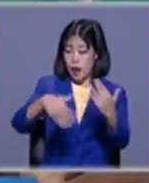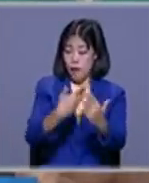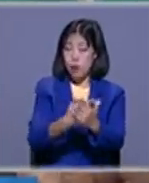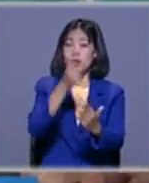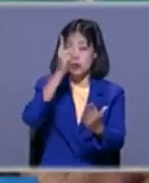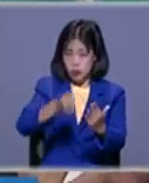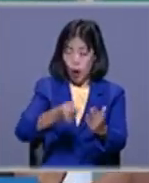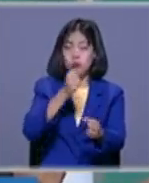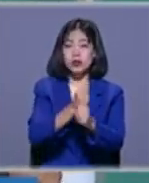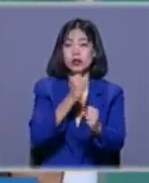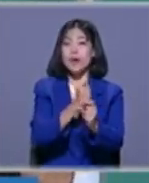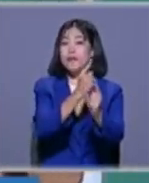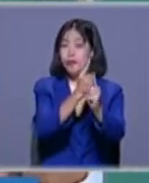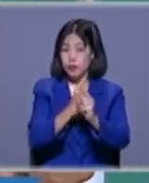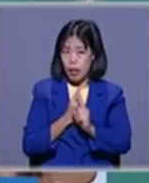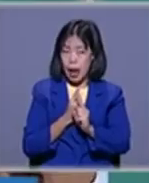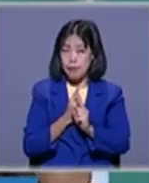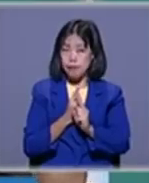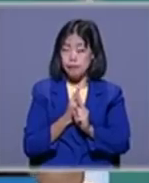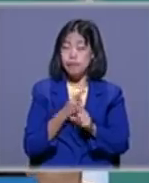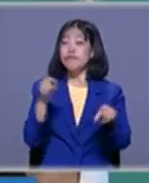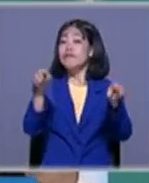าเหมือนในอังกฤษ